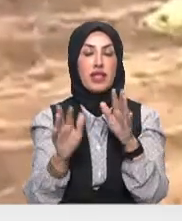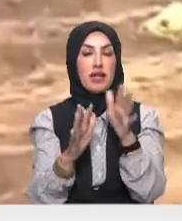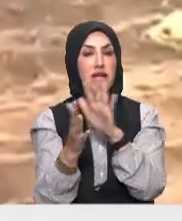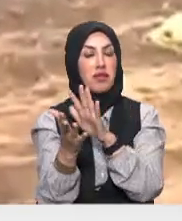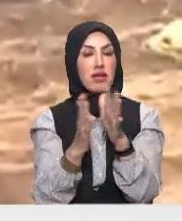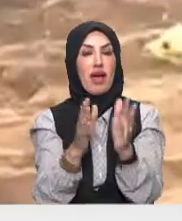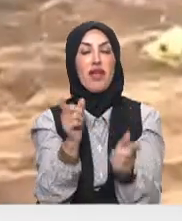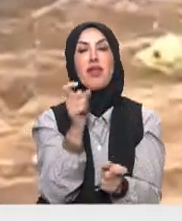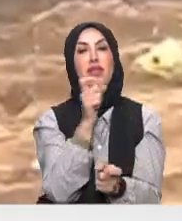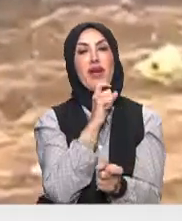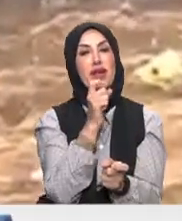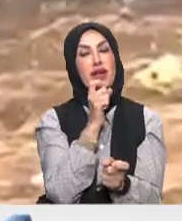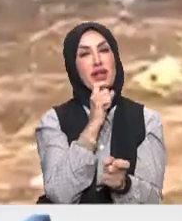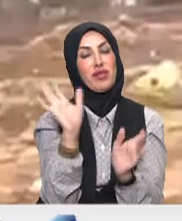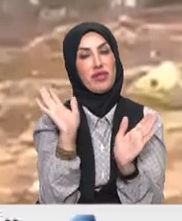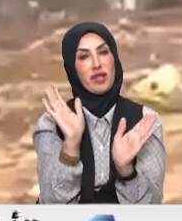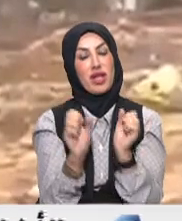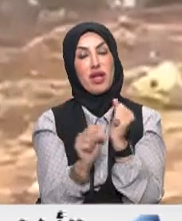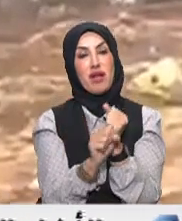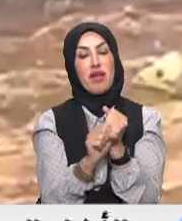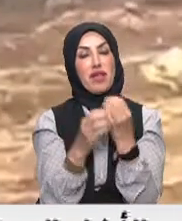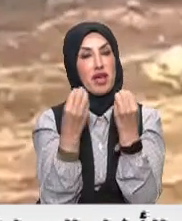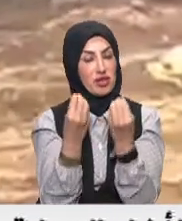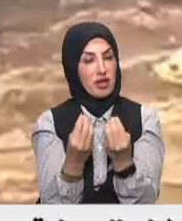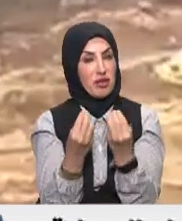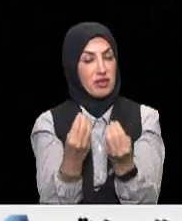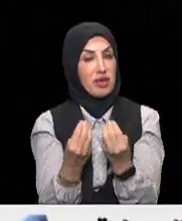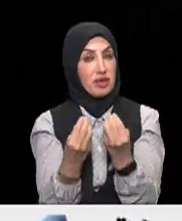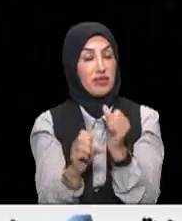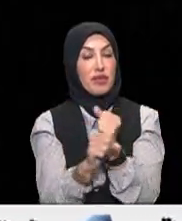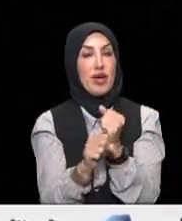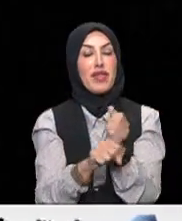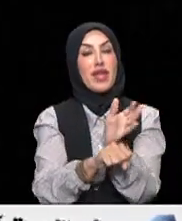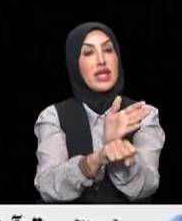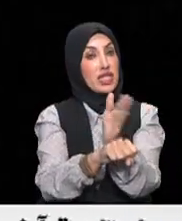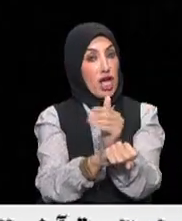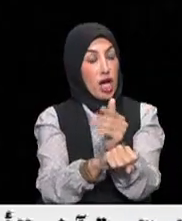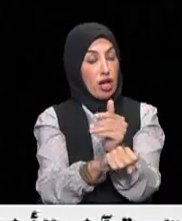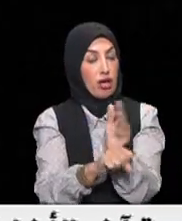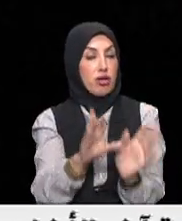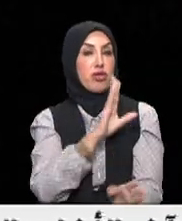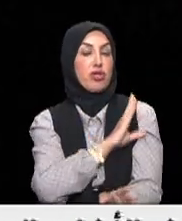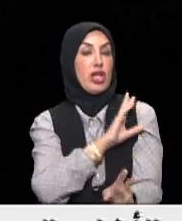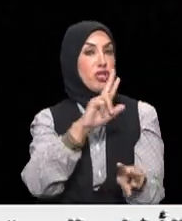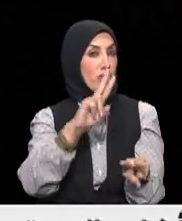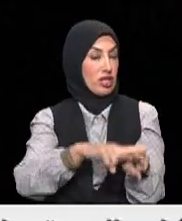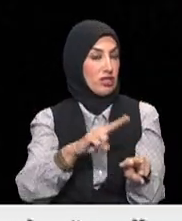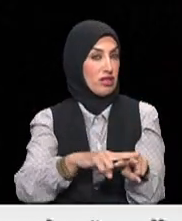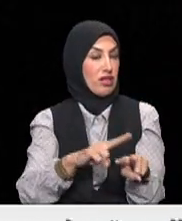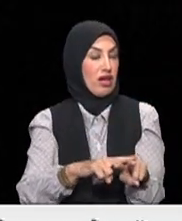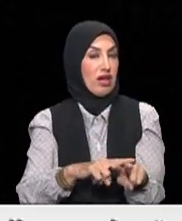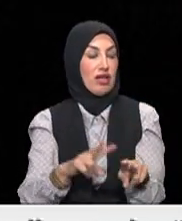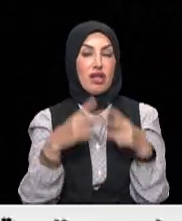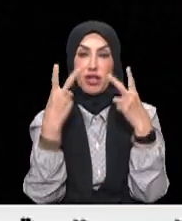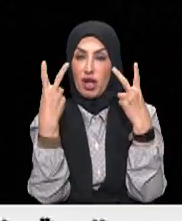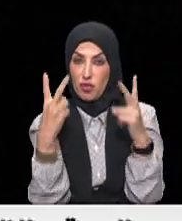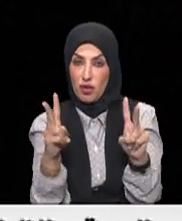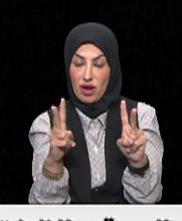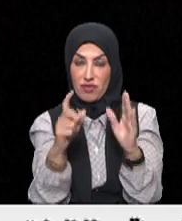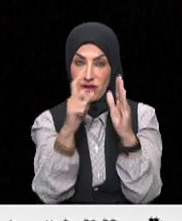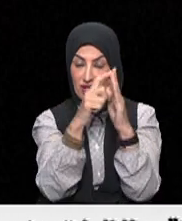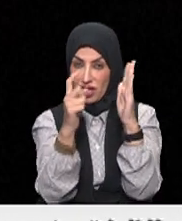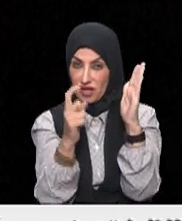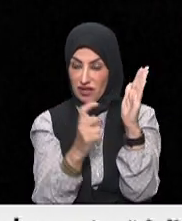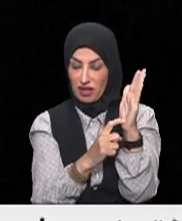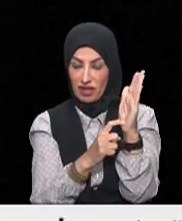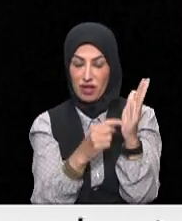نغمه التسويف والمماطله التي يتقنها رئيس وزراء الاحتلال الذي شذ عن الموقف الامريكي بنفيه حدوث